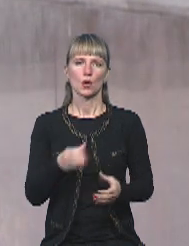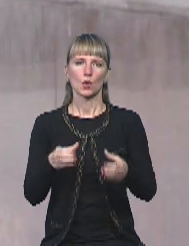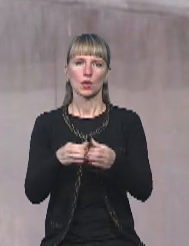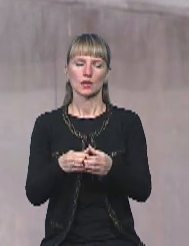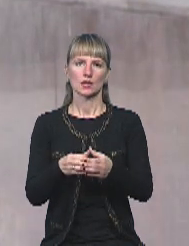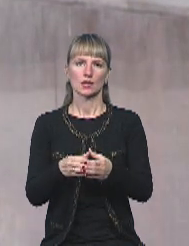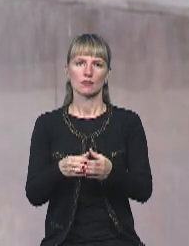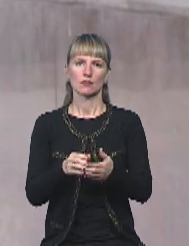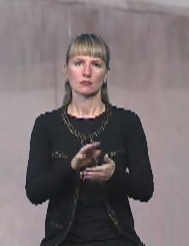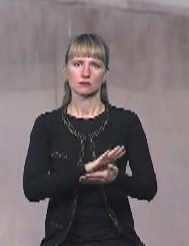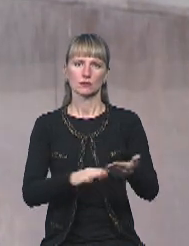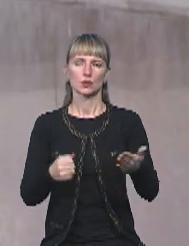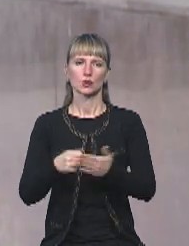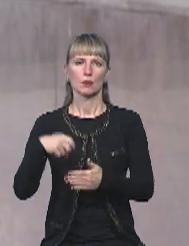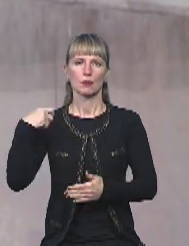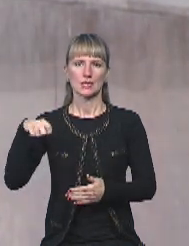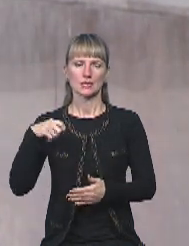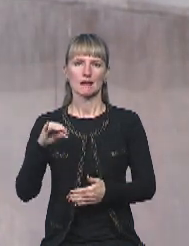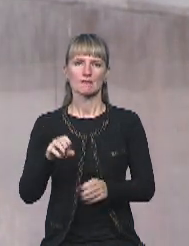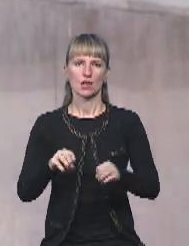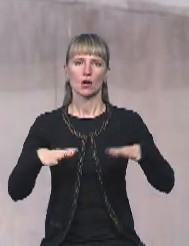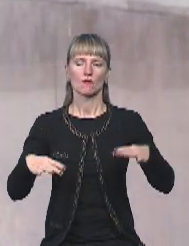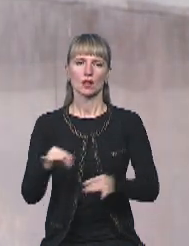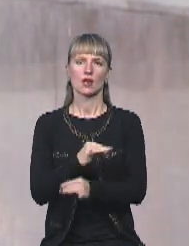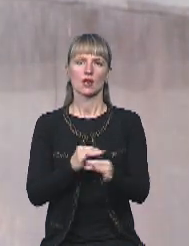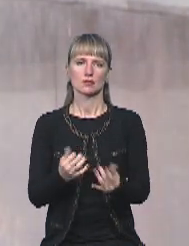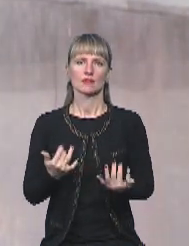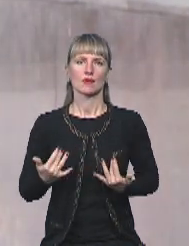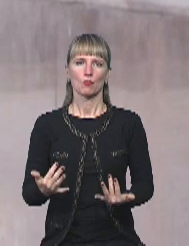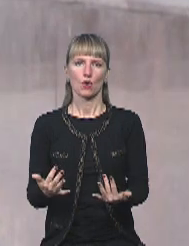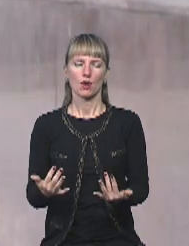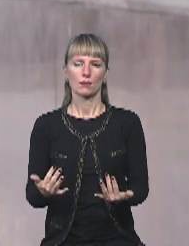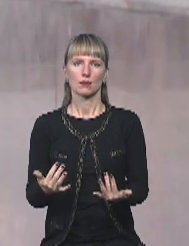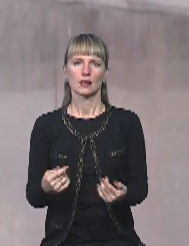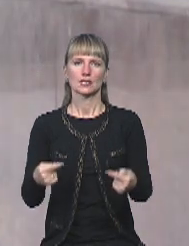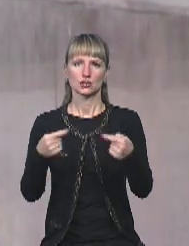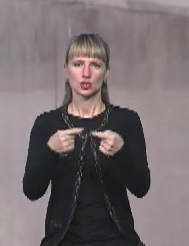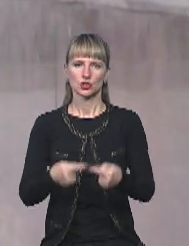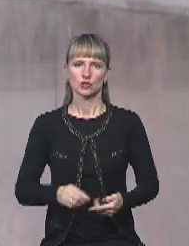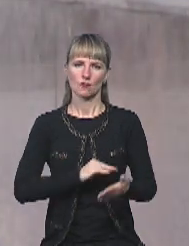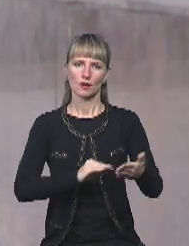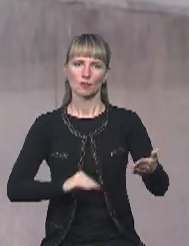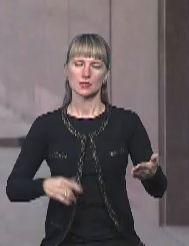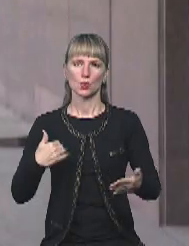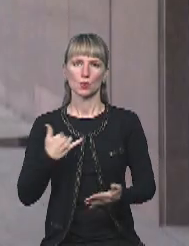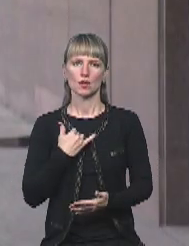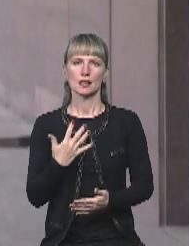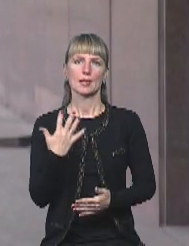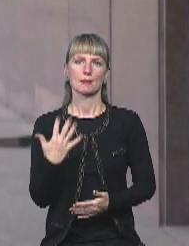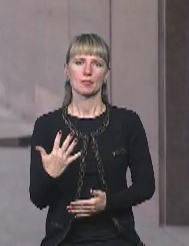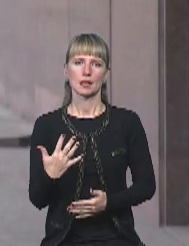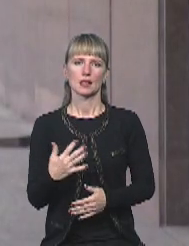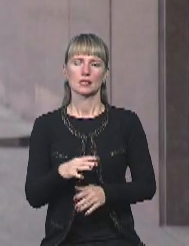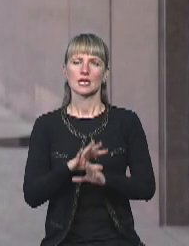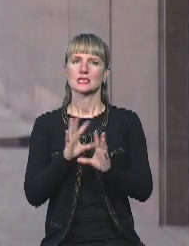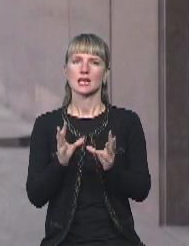колективно звернулись до президента, Кабінету міністрів та Верховної Ради з вимогами. Вони чітко виписані у нас, їх 5. В